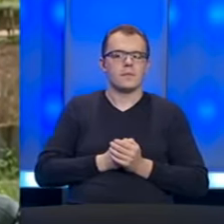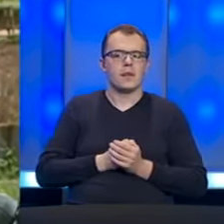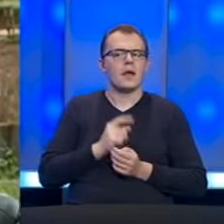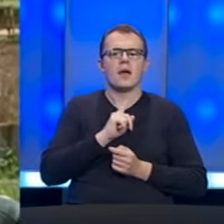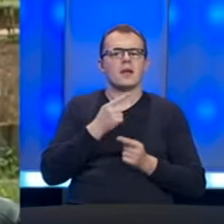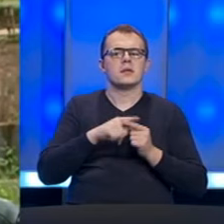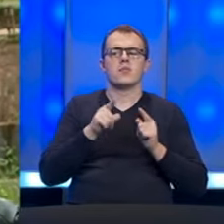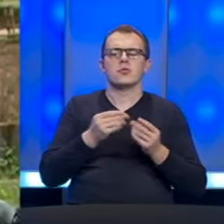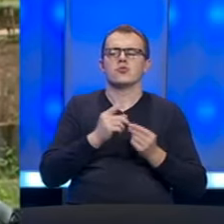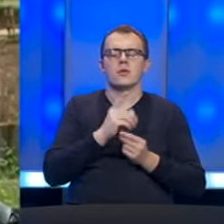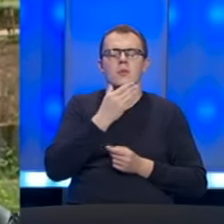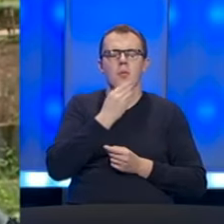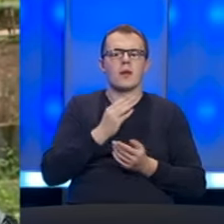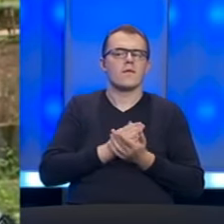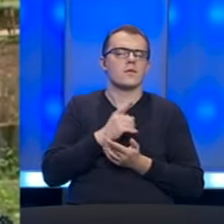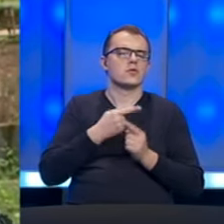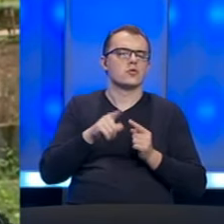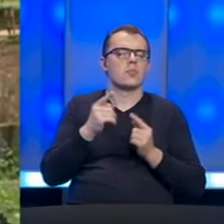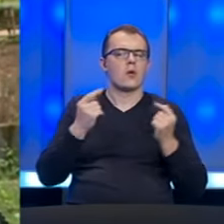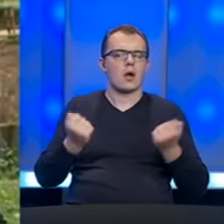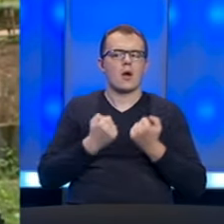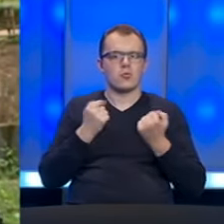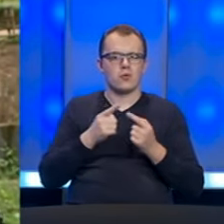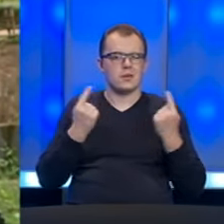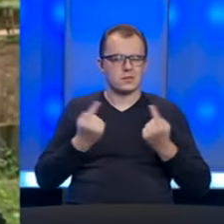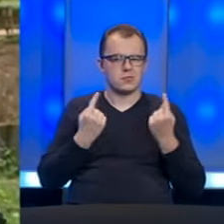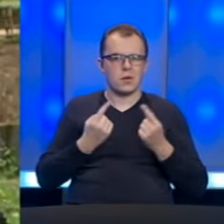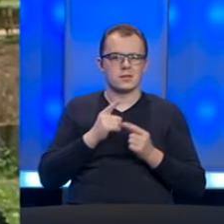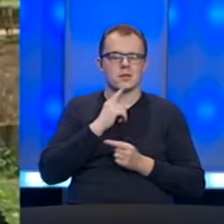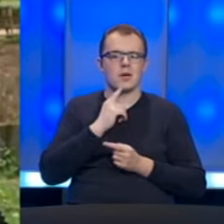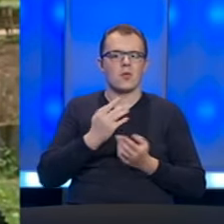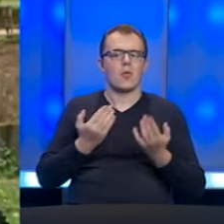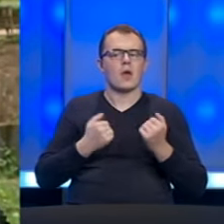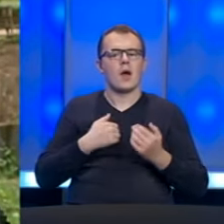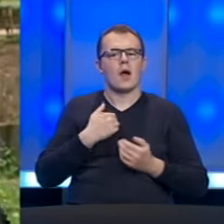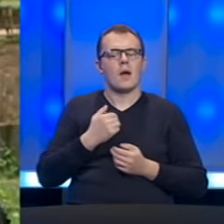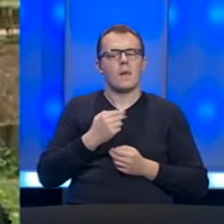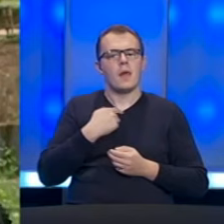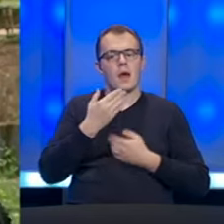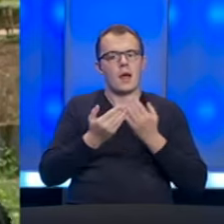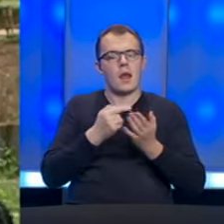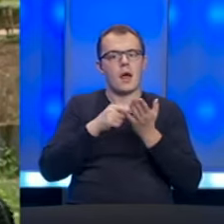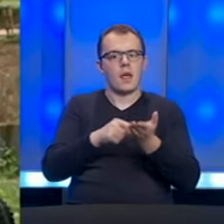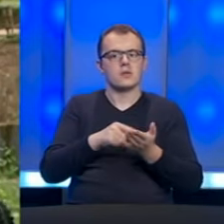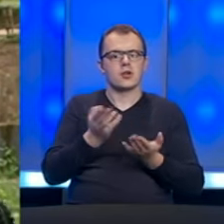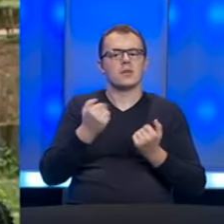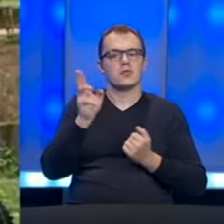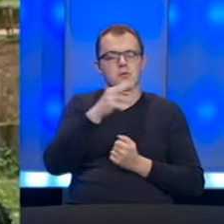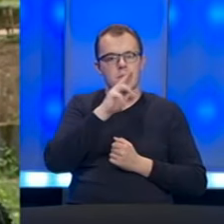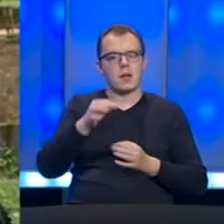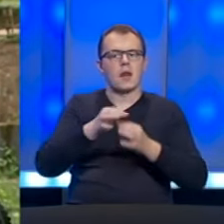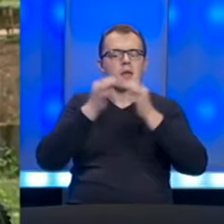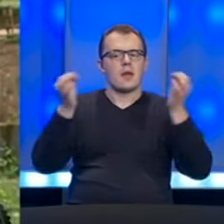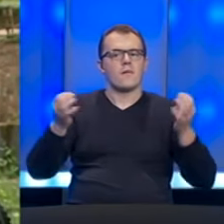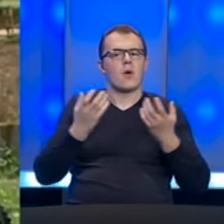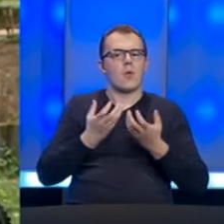zbog toga što to ne bi bilo lijepo, već zbog aktuelne situacije koja nalaže da su zabranjena javna